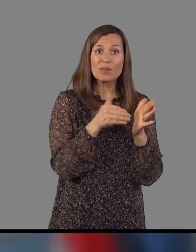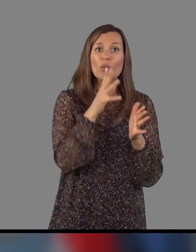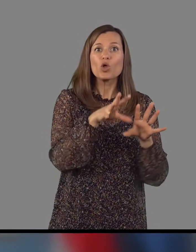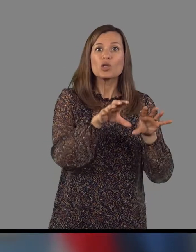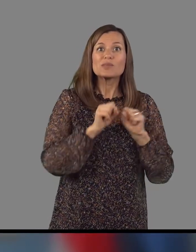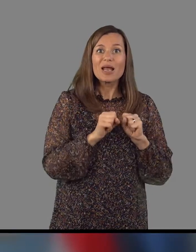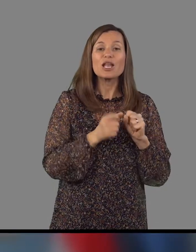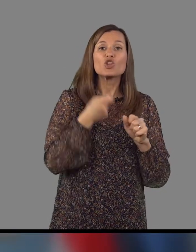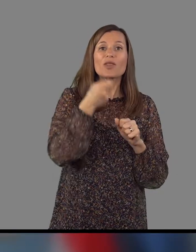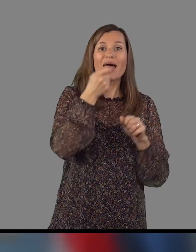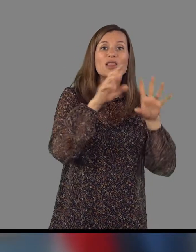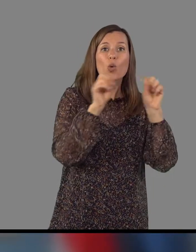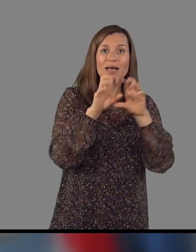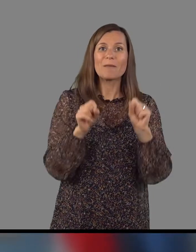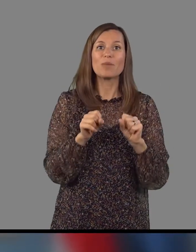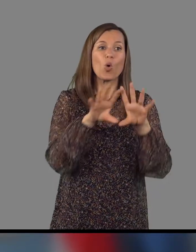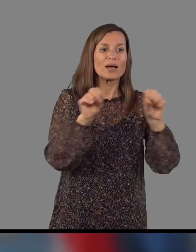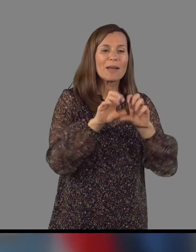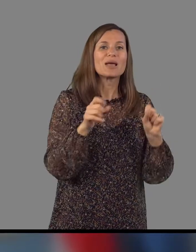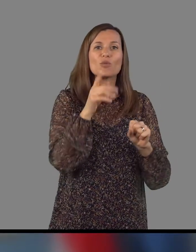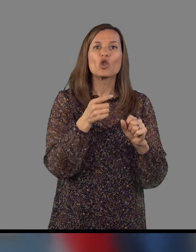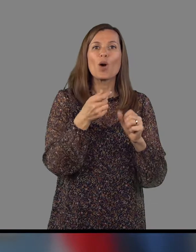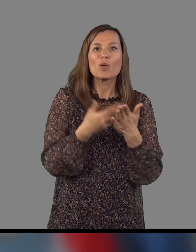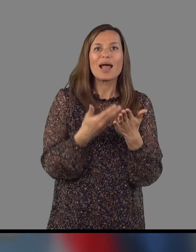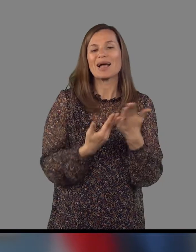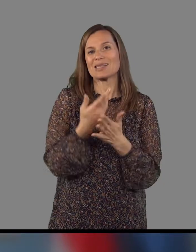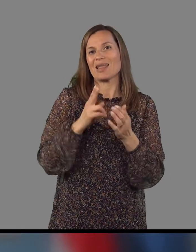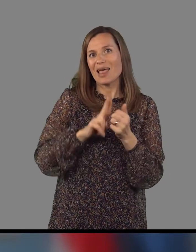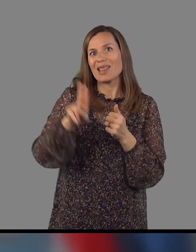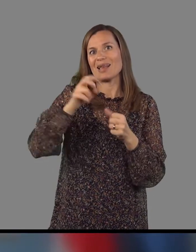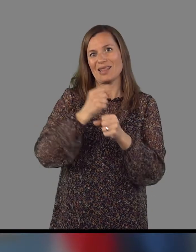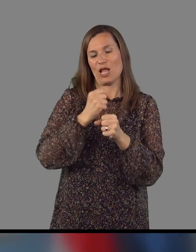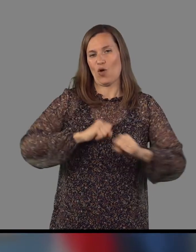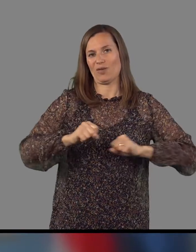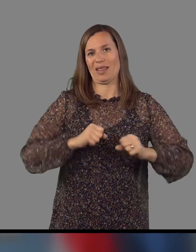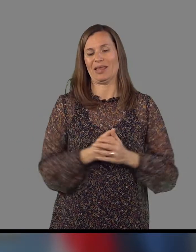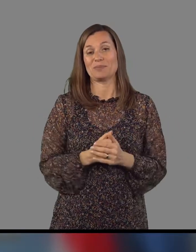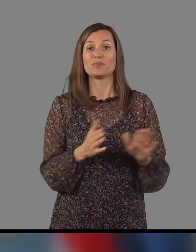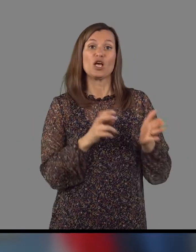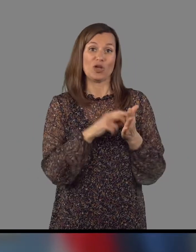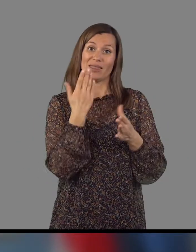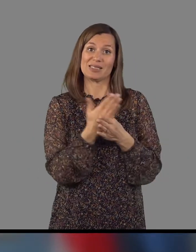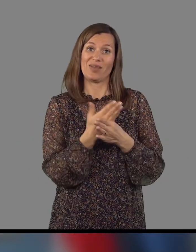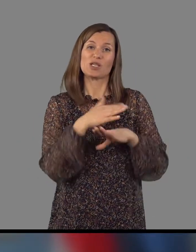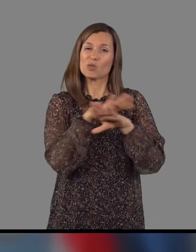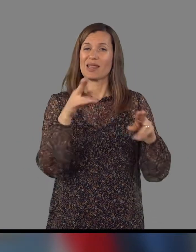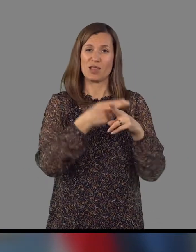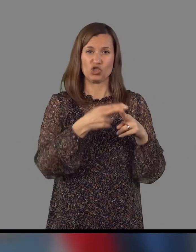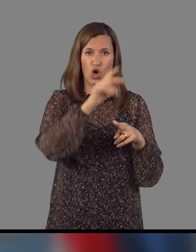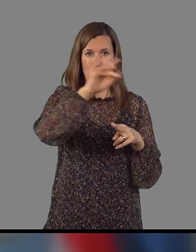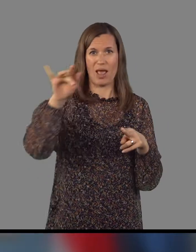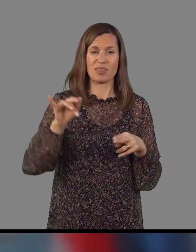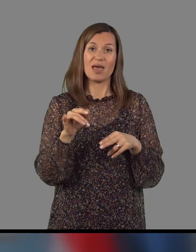sprejeli dodatni ukrepi oziroma ukrepi, ki bodo podlaga za nadaljne delo vlade. Morda še nasvet za vse